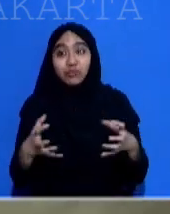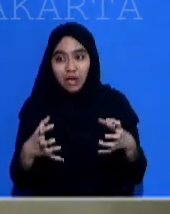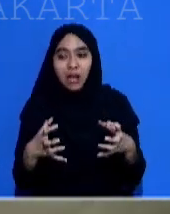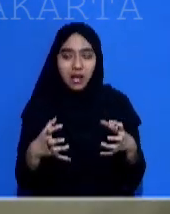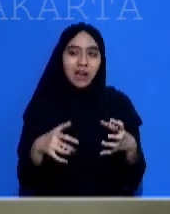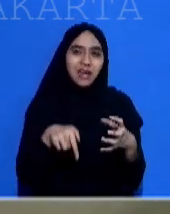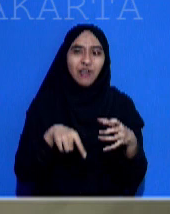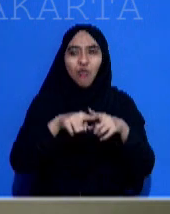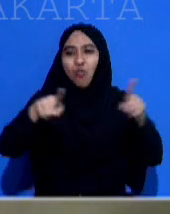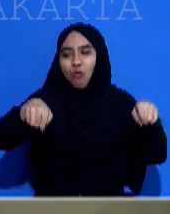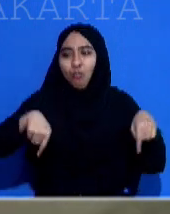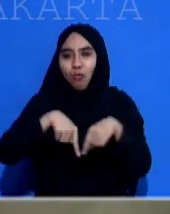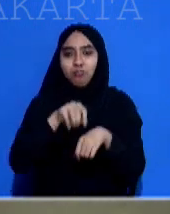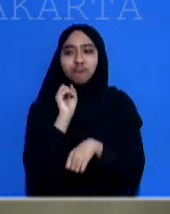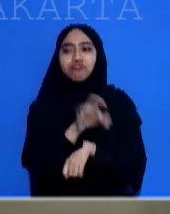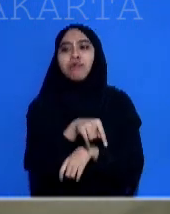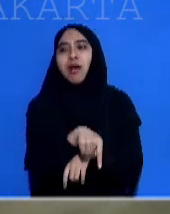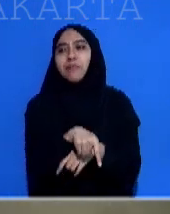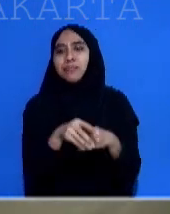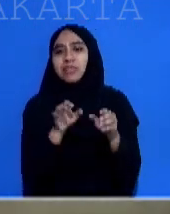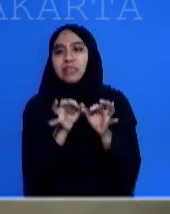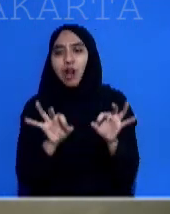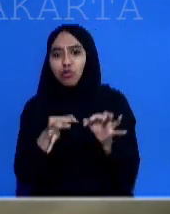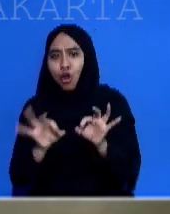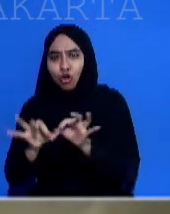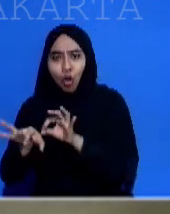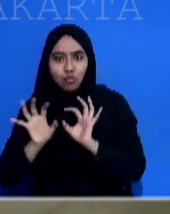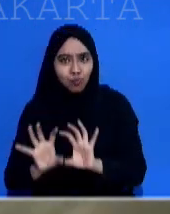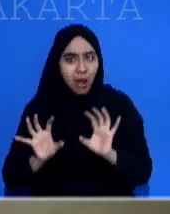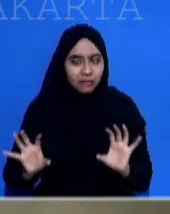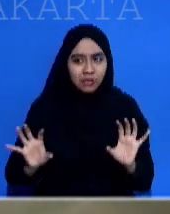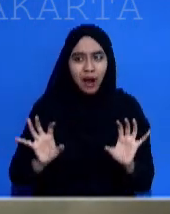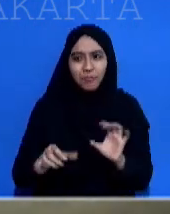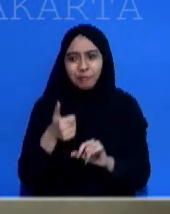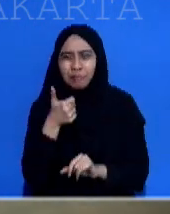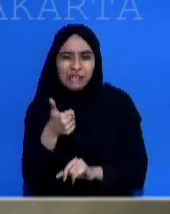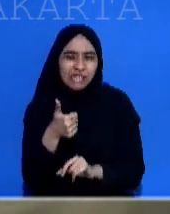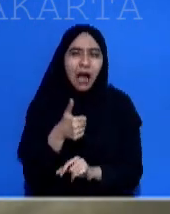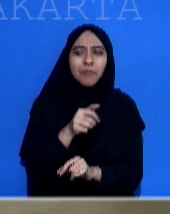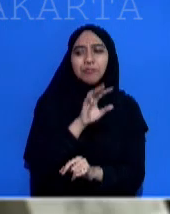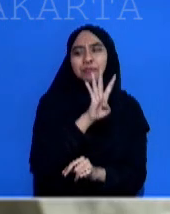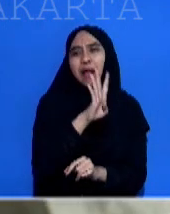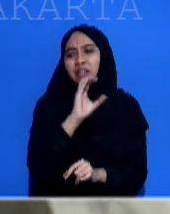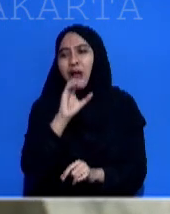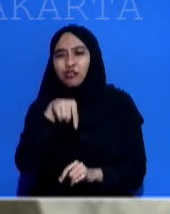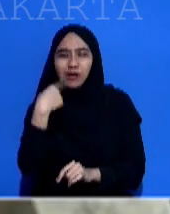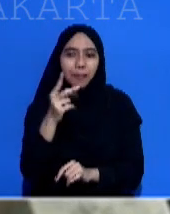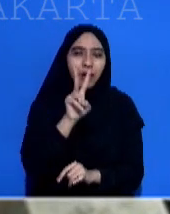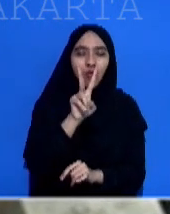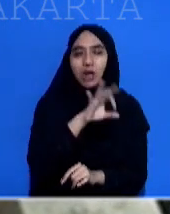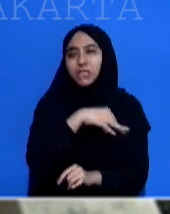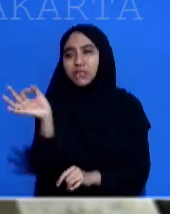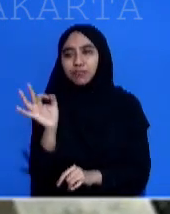nigan. Saben 1 pasang indukan saged ngedalaken 300 inggo 20 iji. Sasampunipun